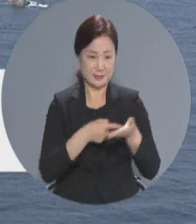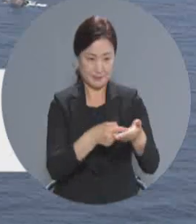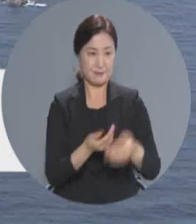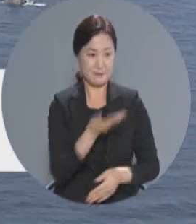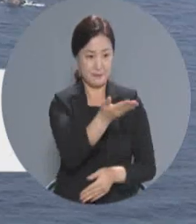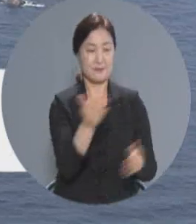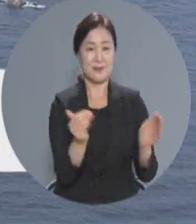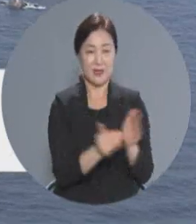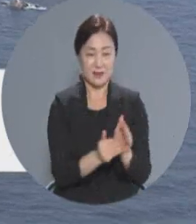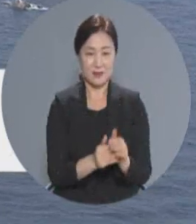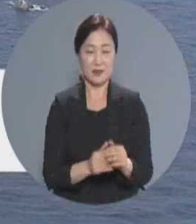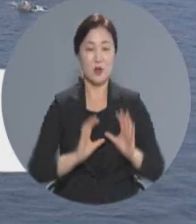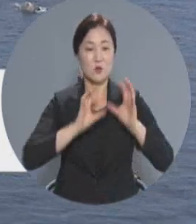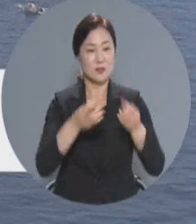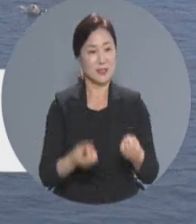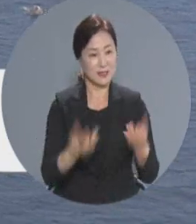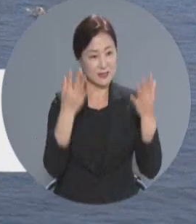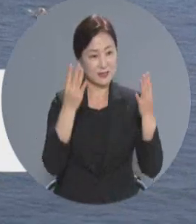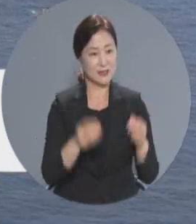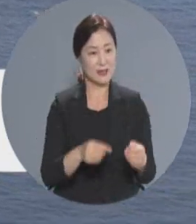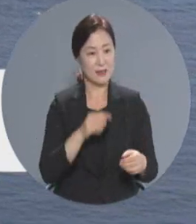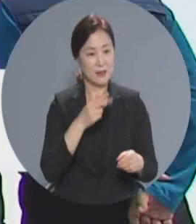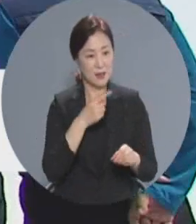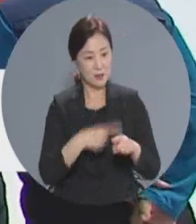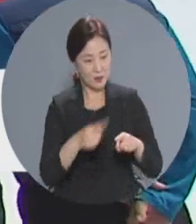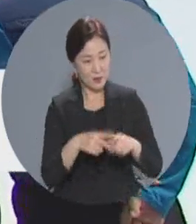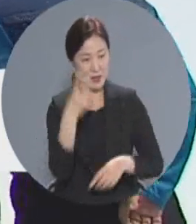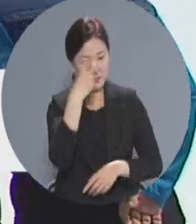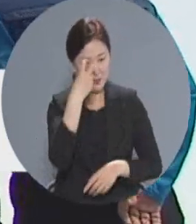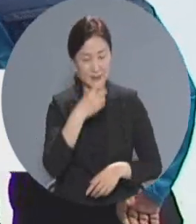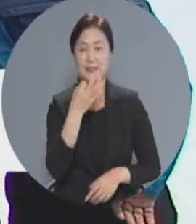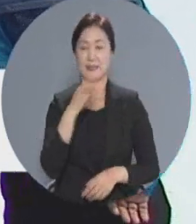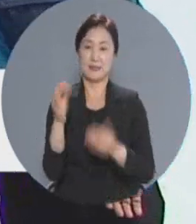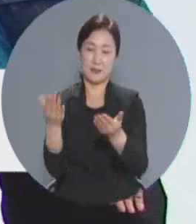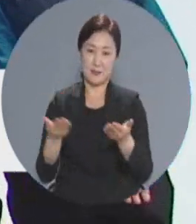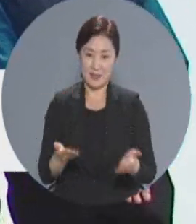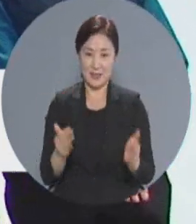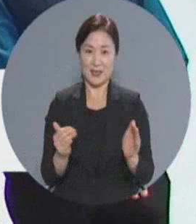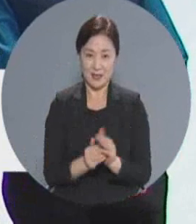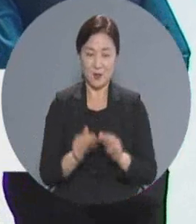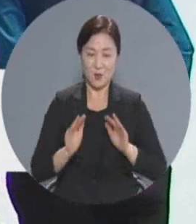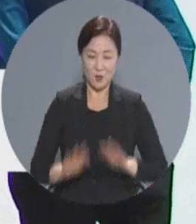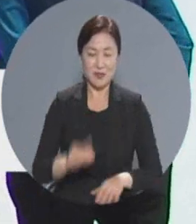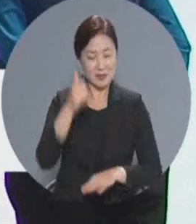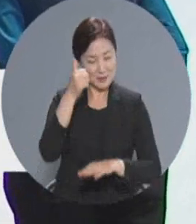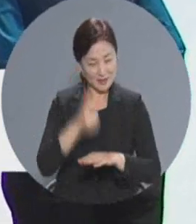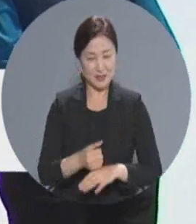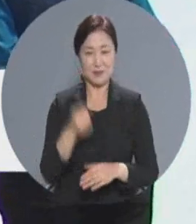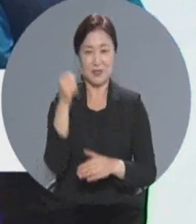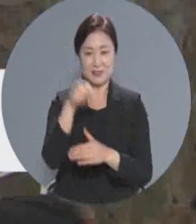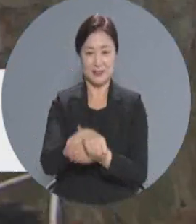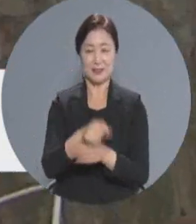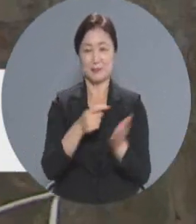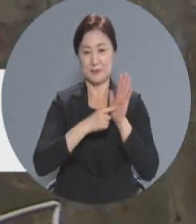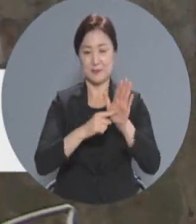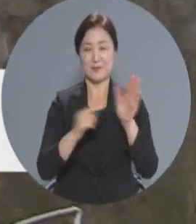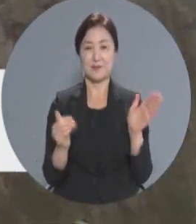이후 국제행사 개최 타당성과 적정성 등을 인정받아 오늘 최종 승인을